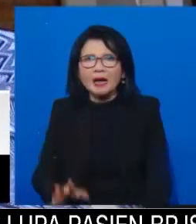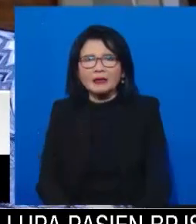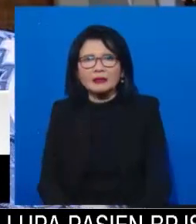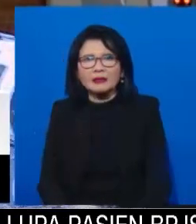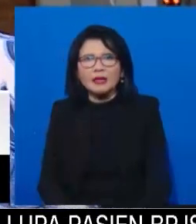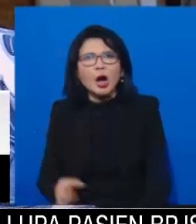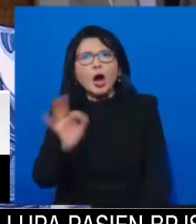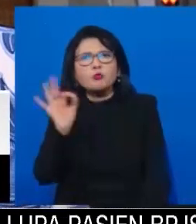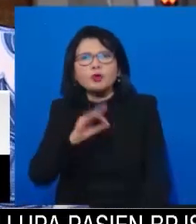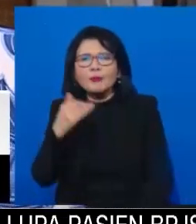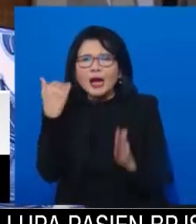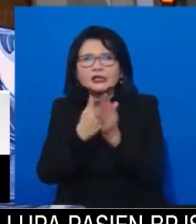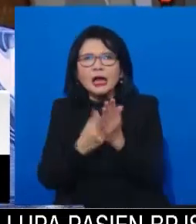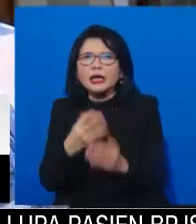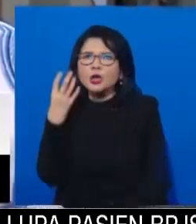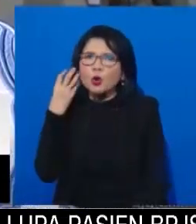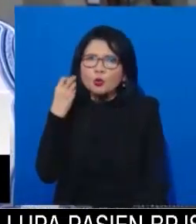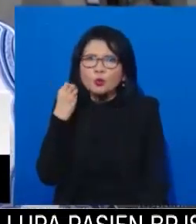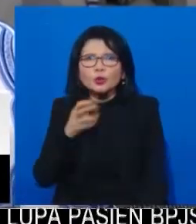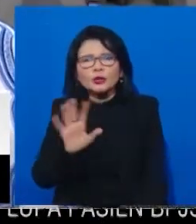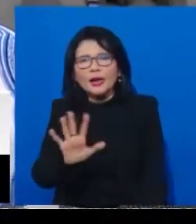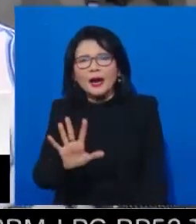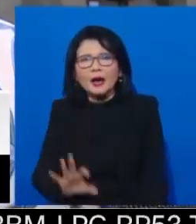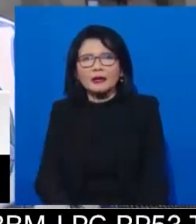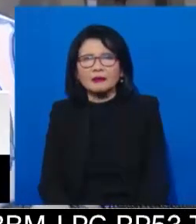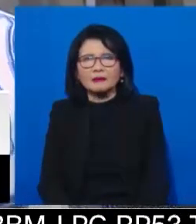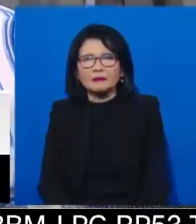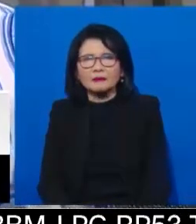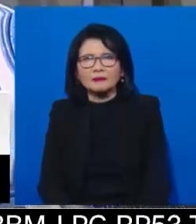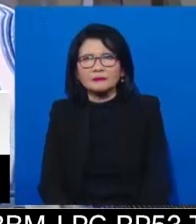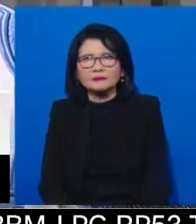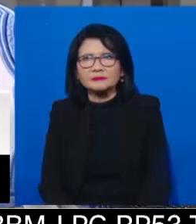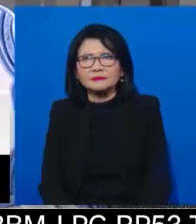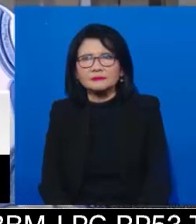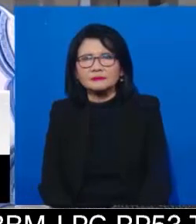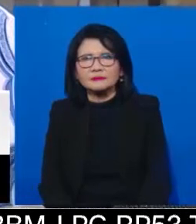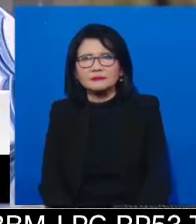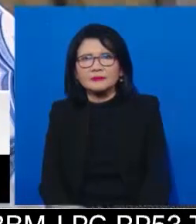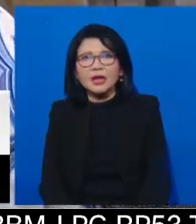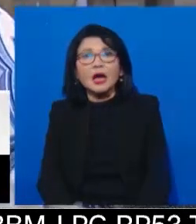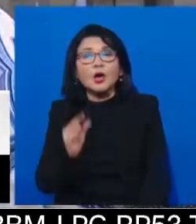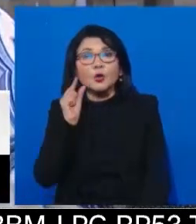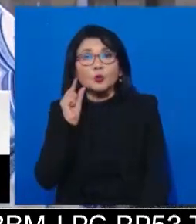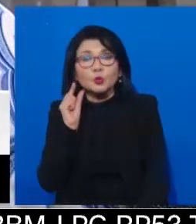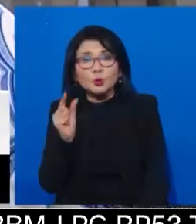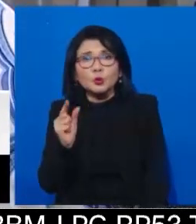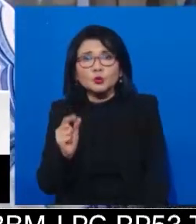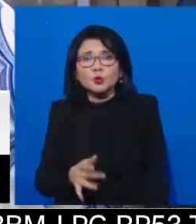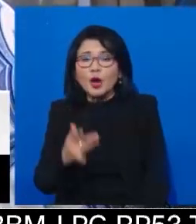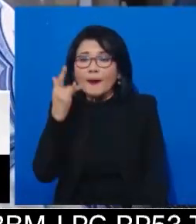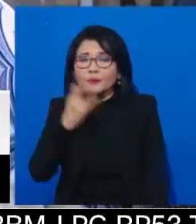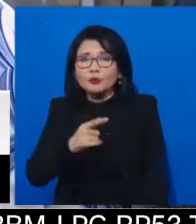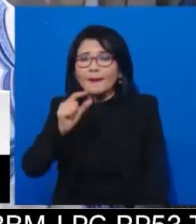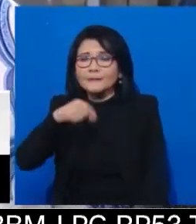sampai kepada Apakah dokumennya benar dan sah atau tidak jadi untuk untuk menentukan